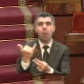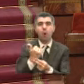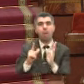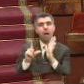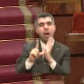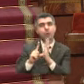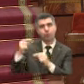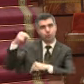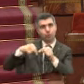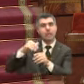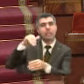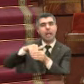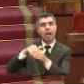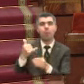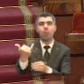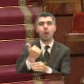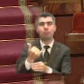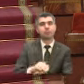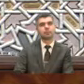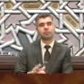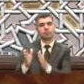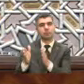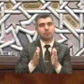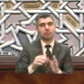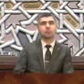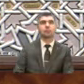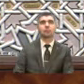الله. هل من تعقيب إضافي آخر؟